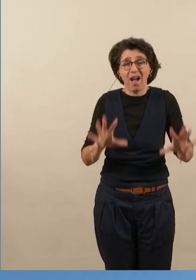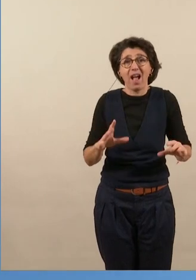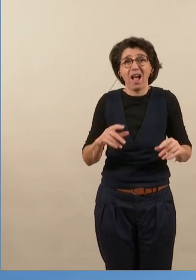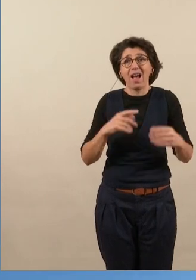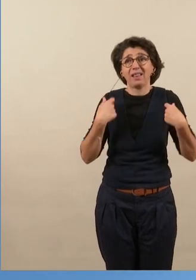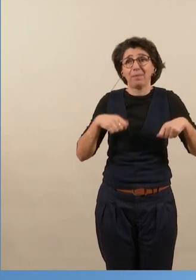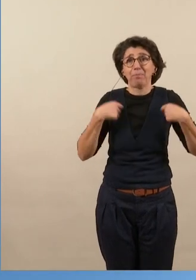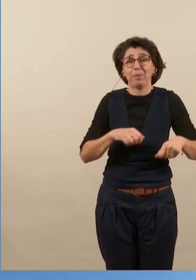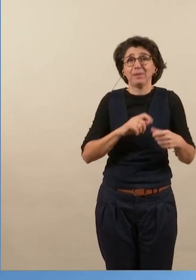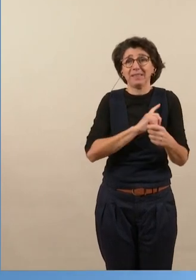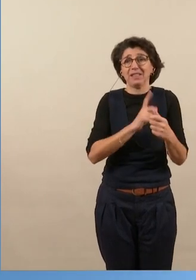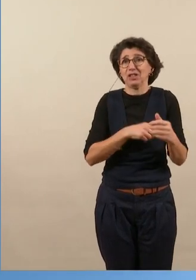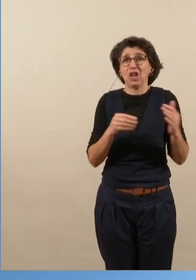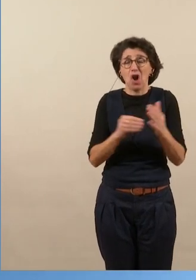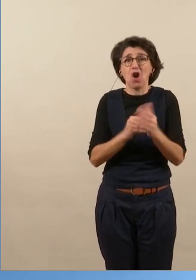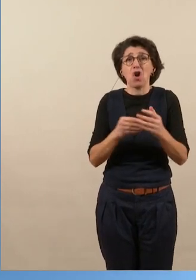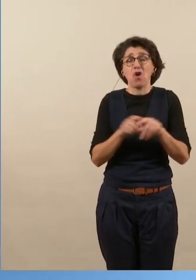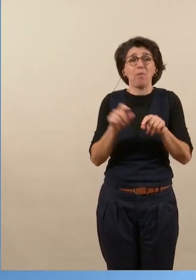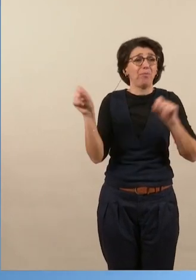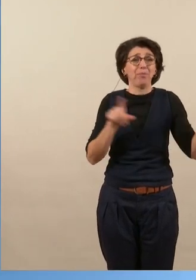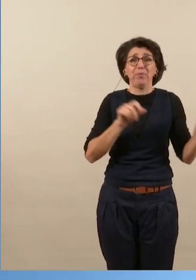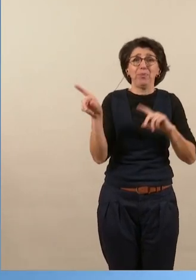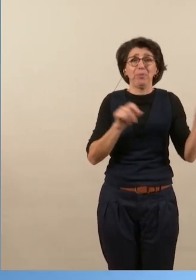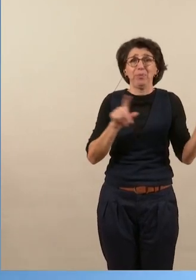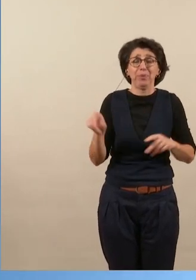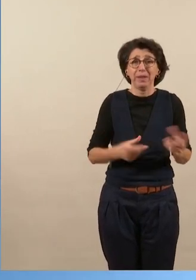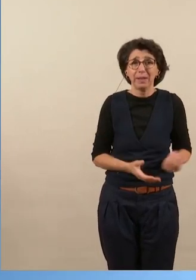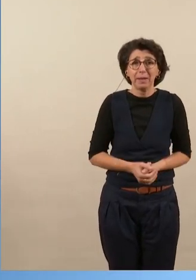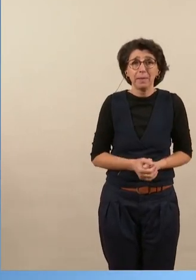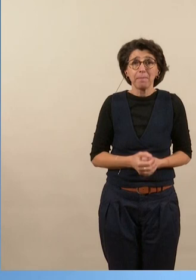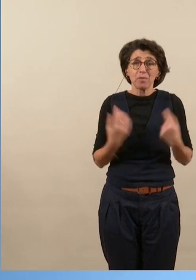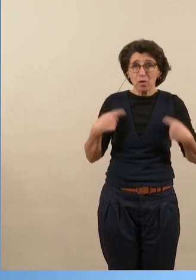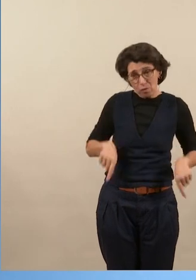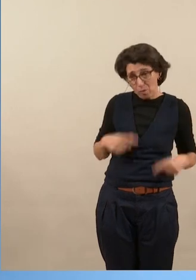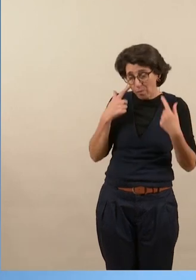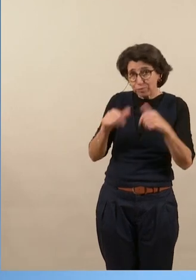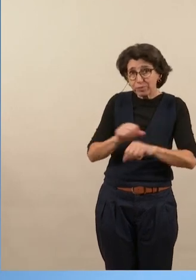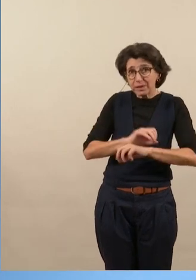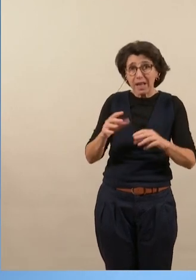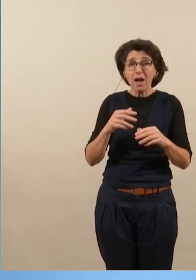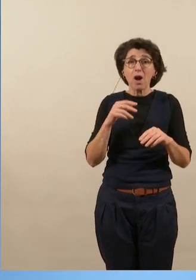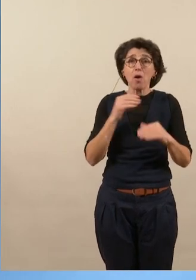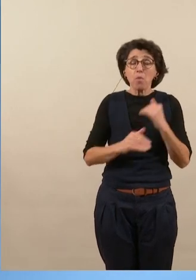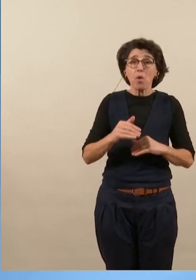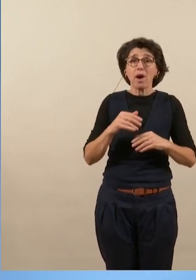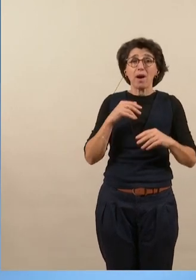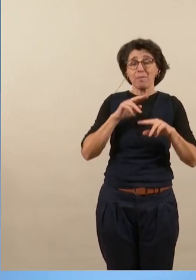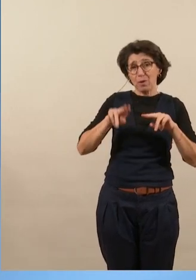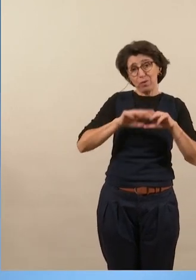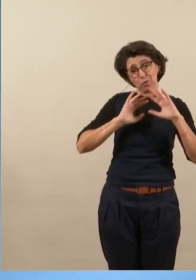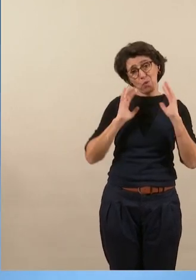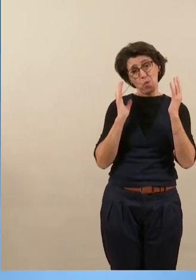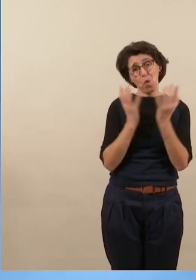et ça il faut absolument l'éviter et et le gouvernement d'ailleurs le voit aussi quand il propose aujourd'hui des programmes de rénovation global avec la réforme qui est